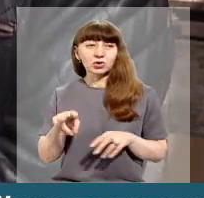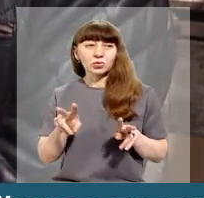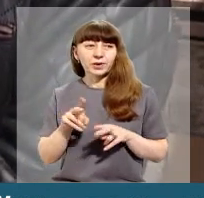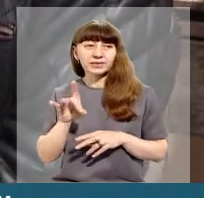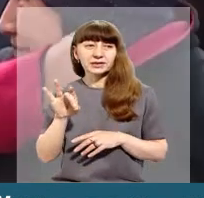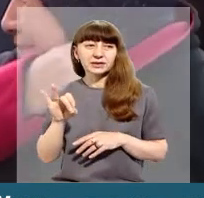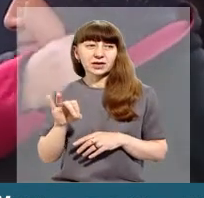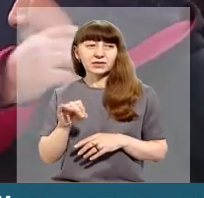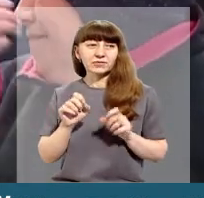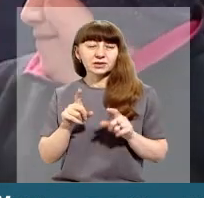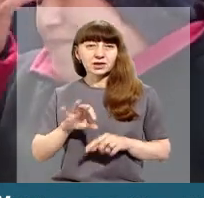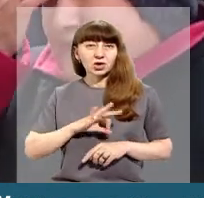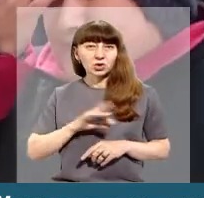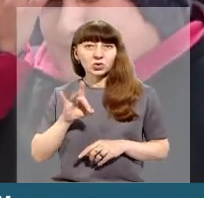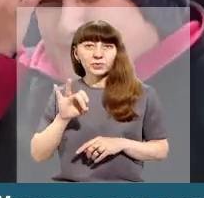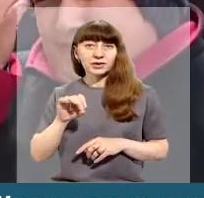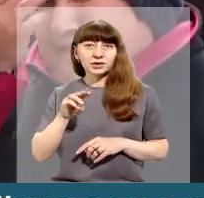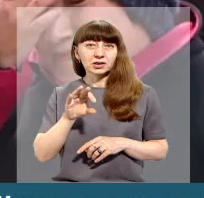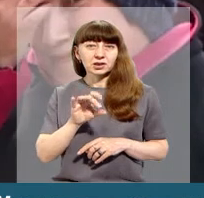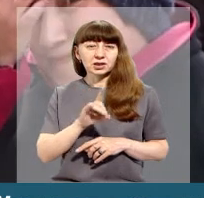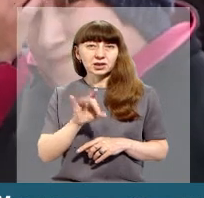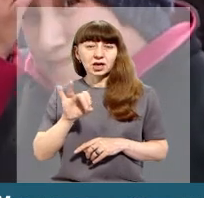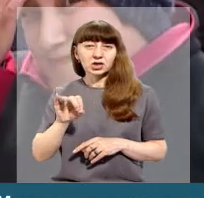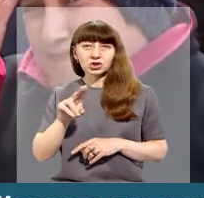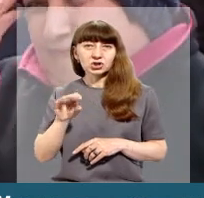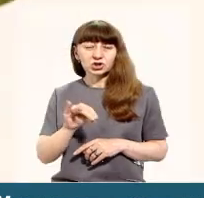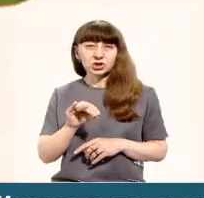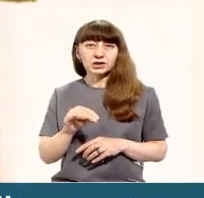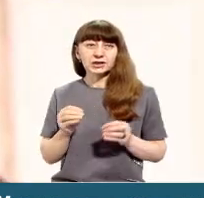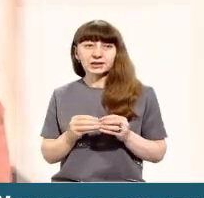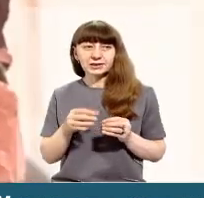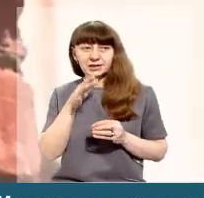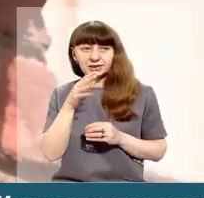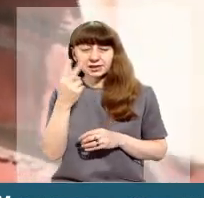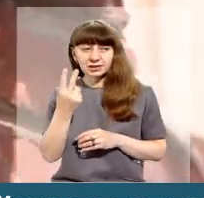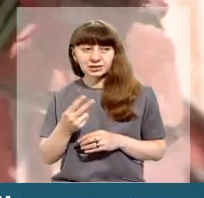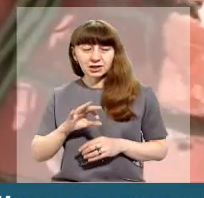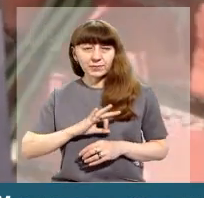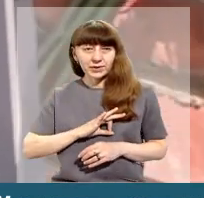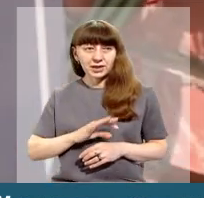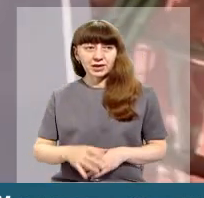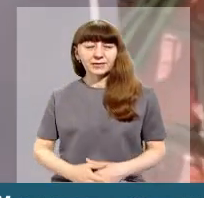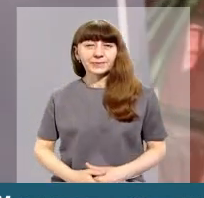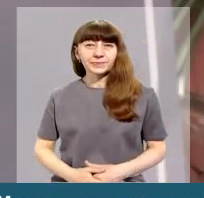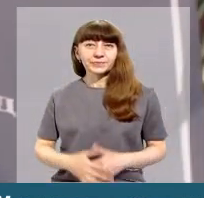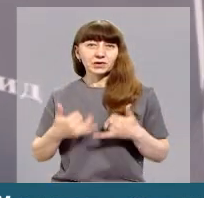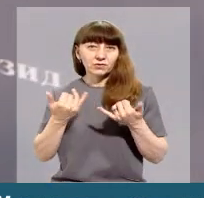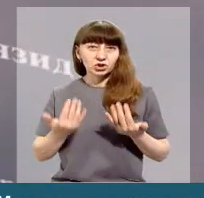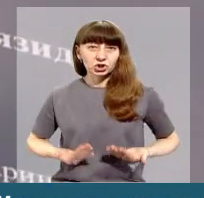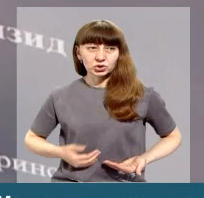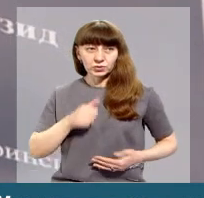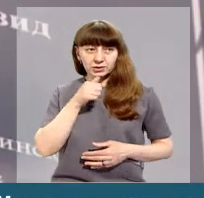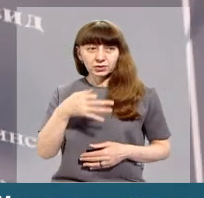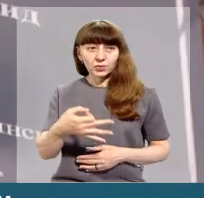золотым нагрудным знаком «Кырметті Кажы», в 2008 году медалью «10 лет Астане», почетный гражданин Костанайской